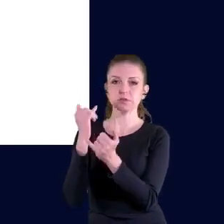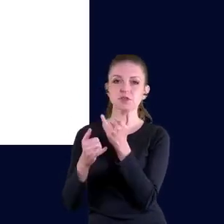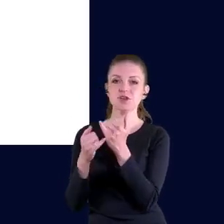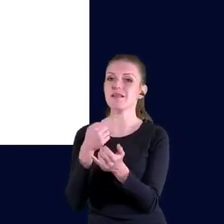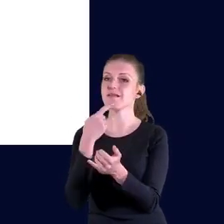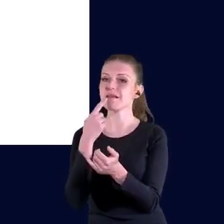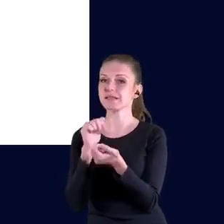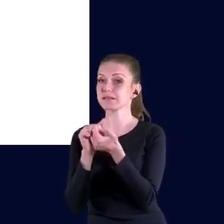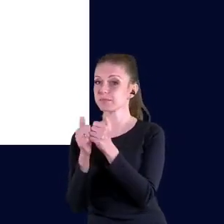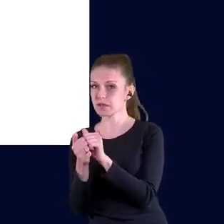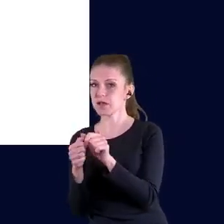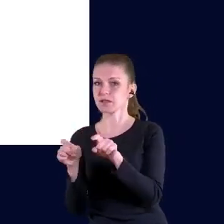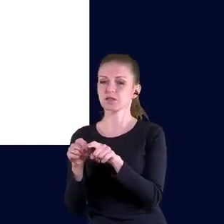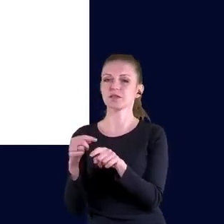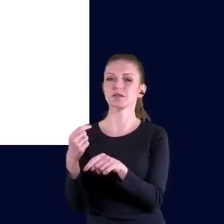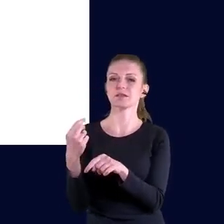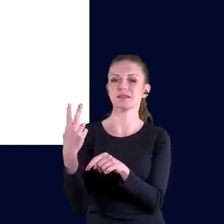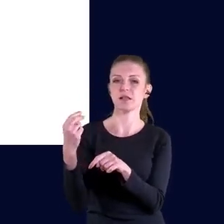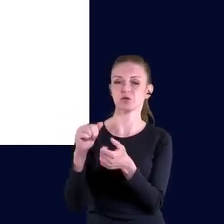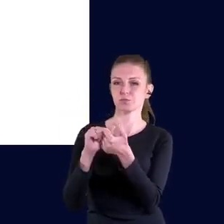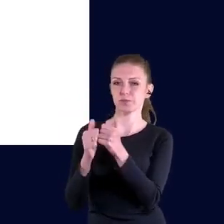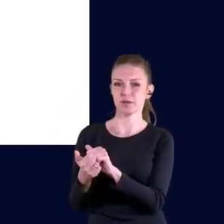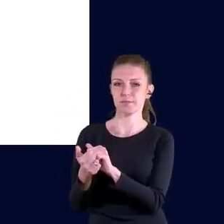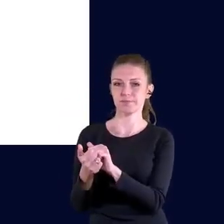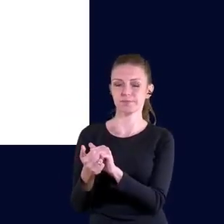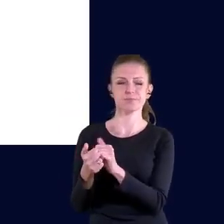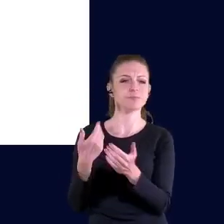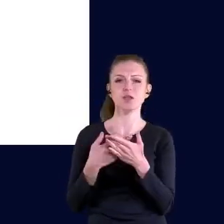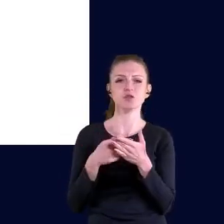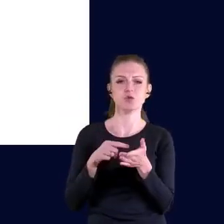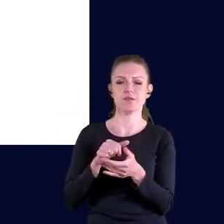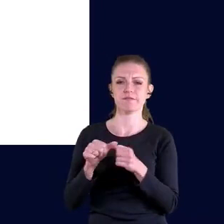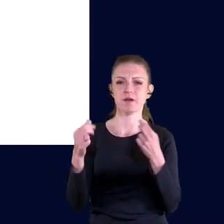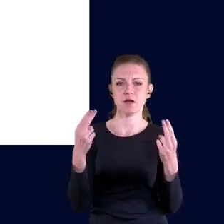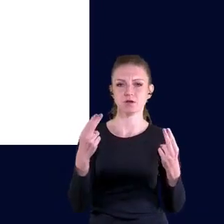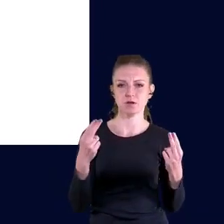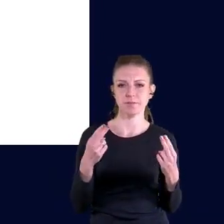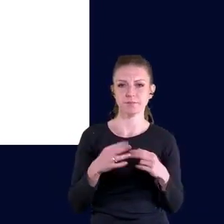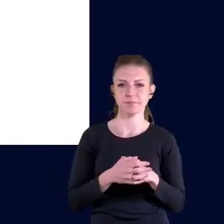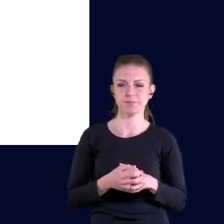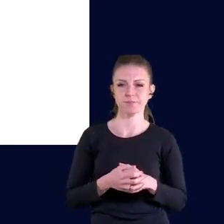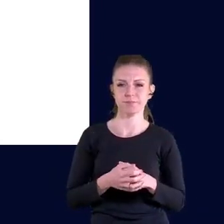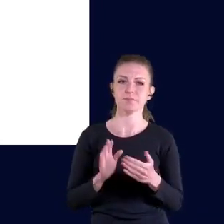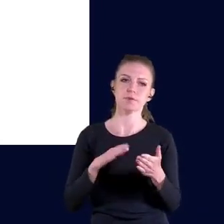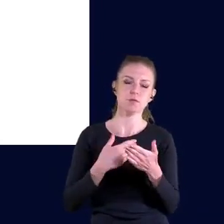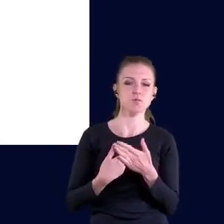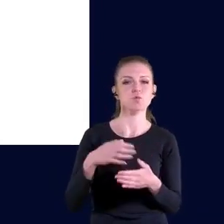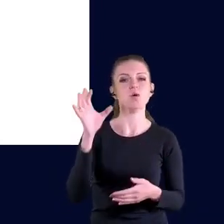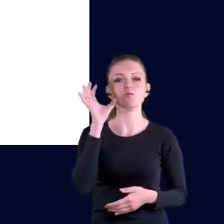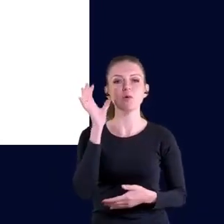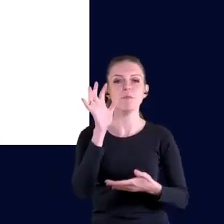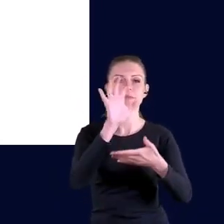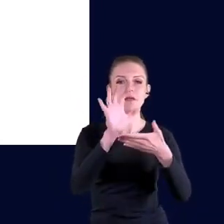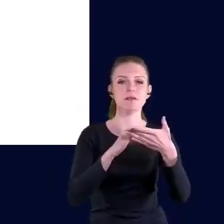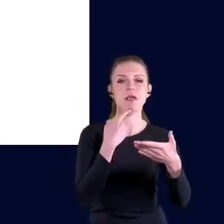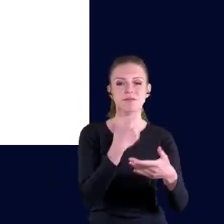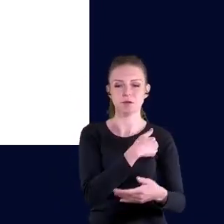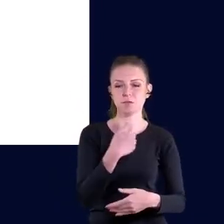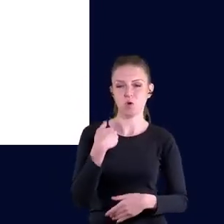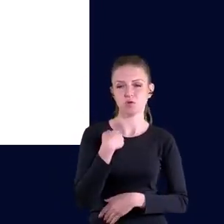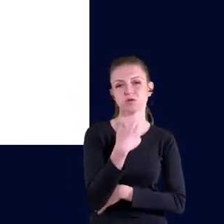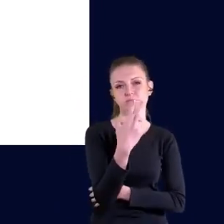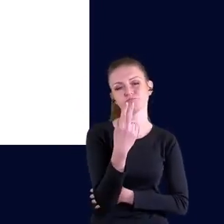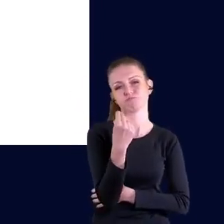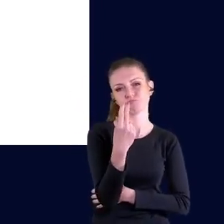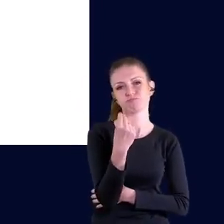treści dlaczego to jest istotne Gdybyśmy na przykład podsłuchiwali tekst w języku polskim